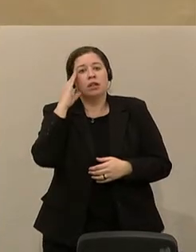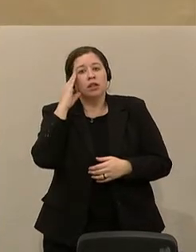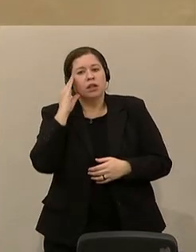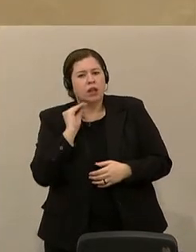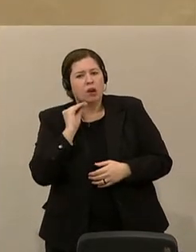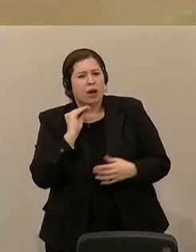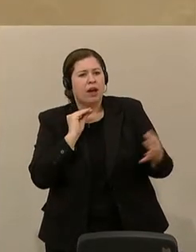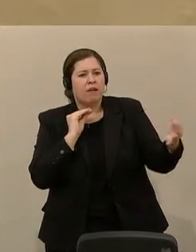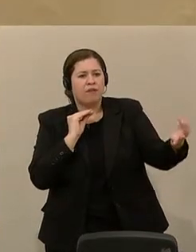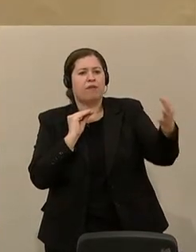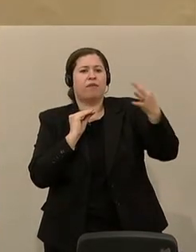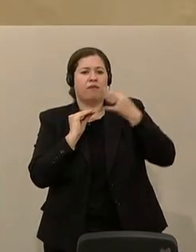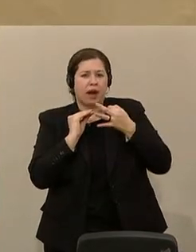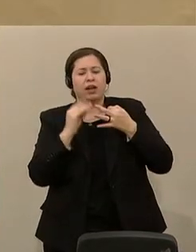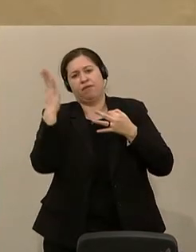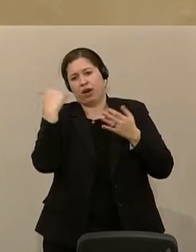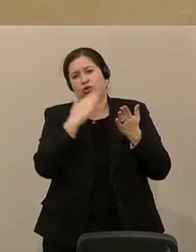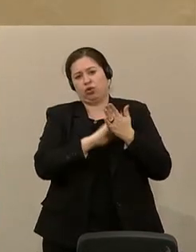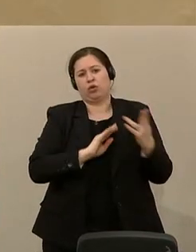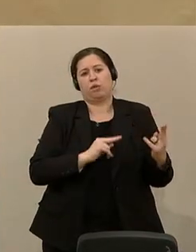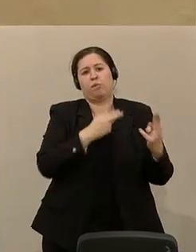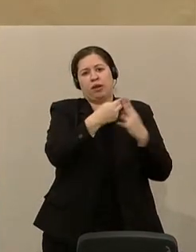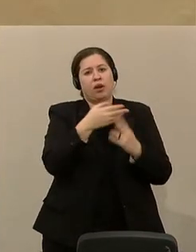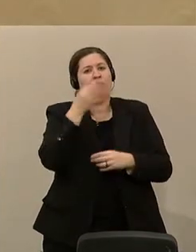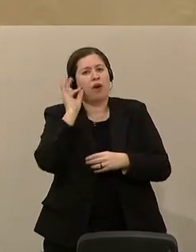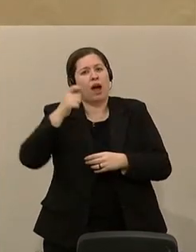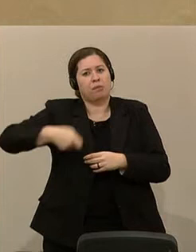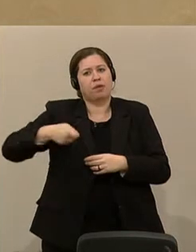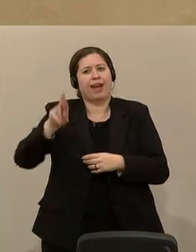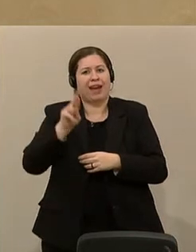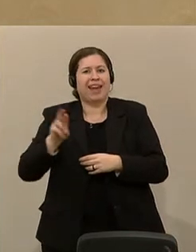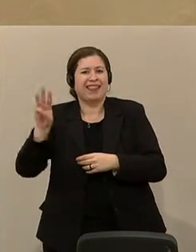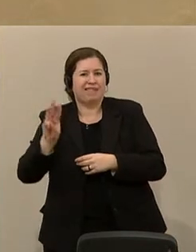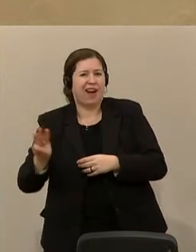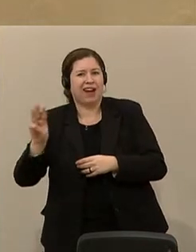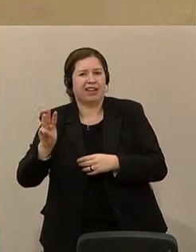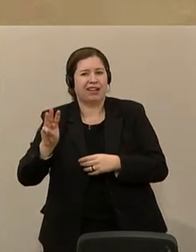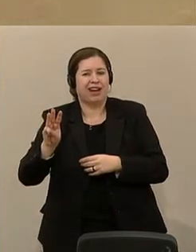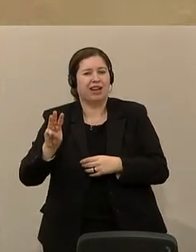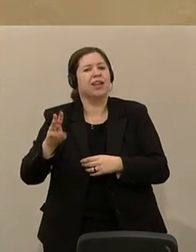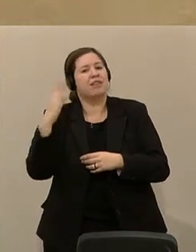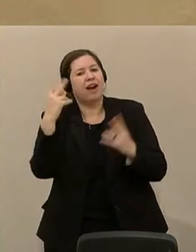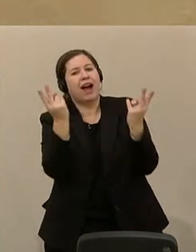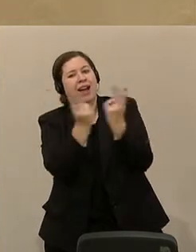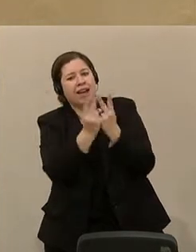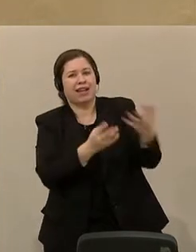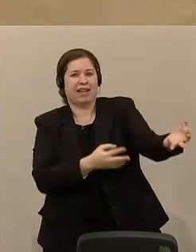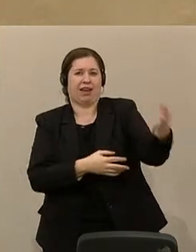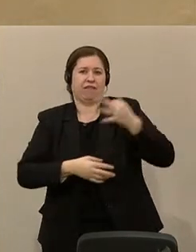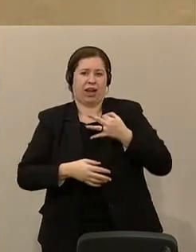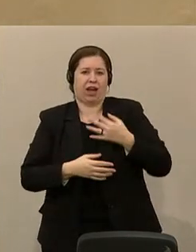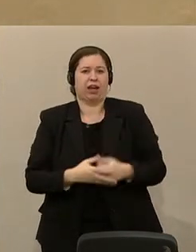ich habe die Frage schon beantwortet, als die Frau Abgeordnete Randy Wagner eine ähnliche Frage gestellt hat.